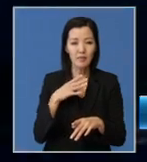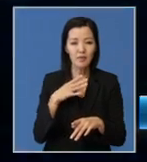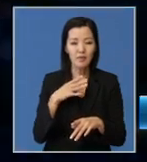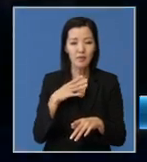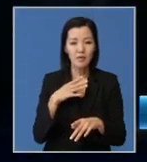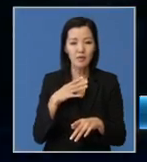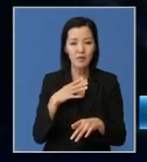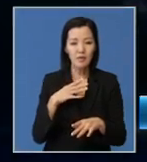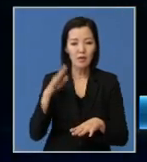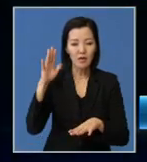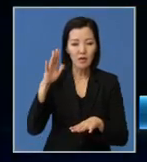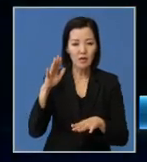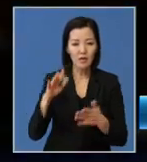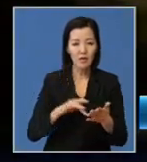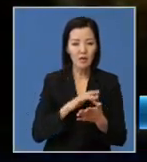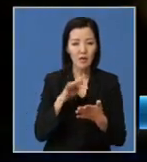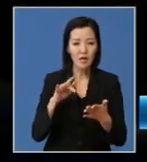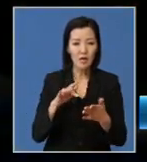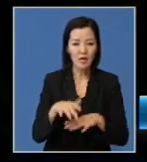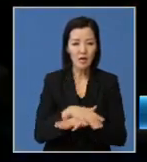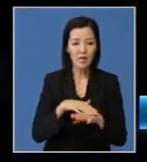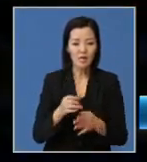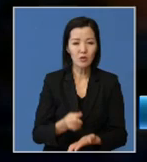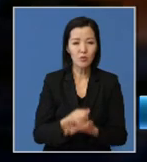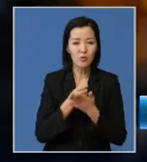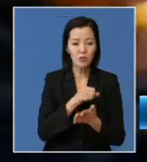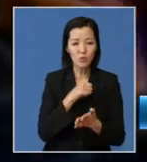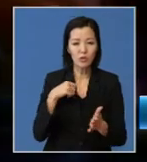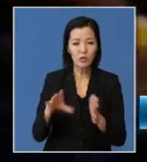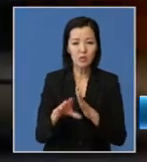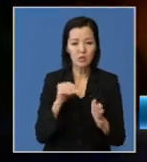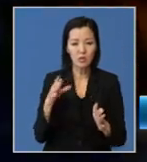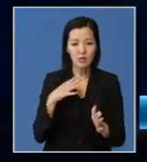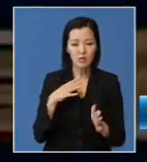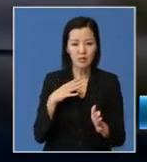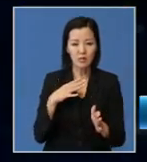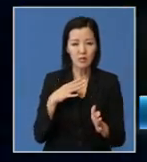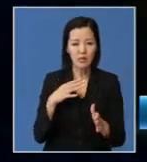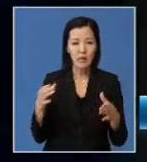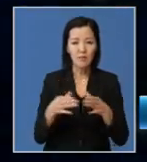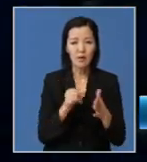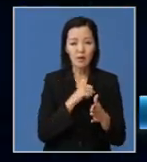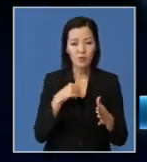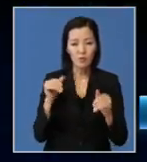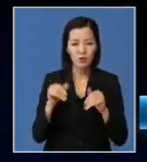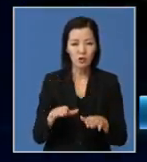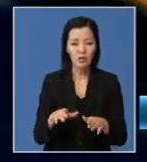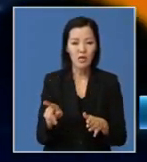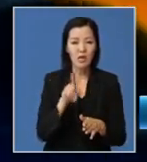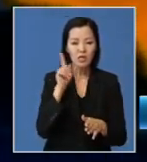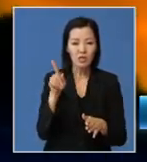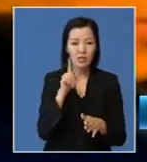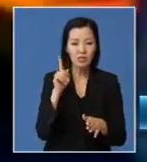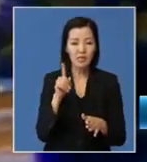менен сайлоолоруңуз керек го. Сиз халыктын колдоосуз, халыктын акылдашпайсыз. Өздөрүңүз сайладыңдар да кой. Партия өзү шешет. Жок. Алаңга чыккан жаштар